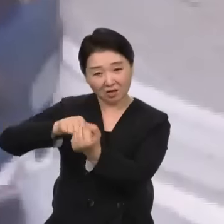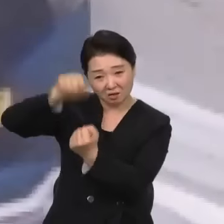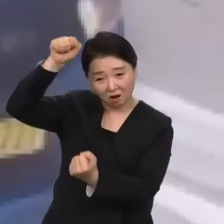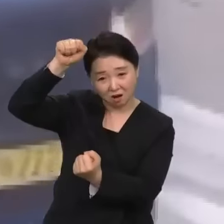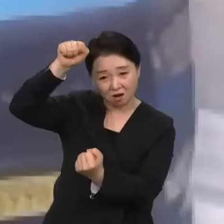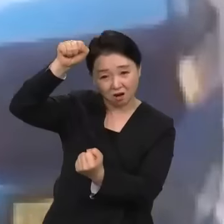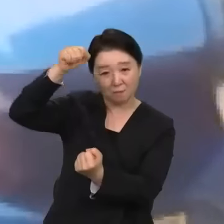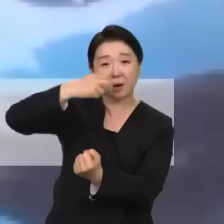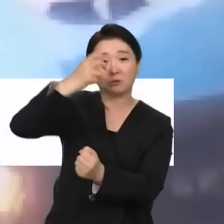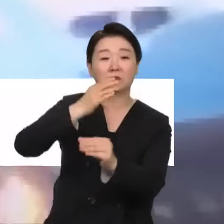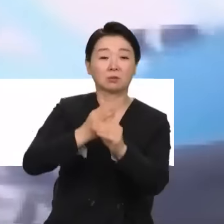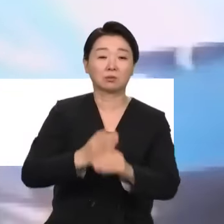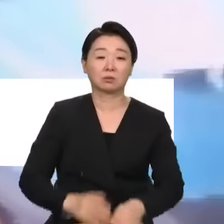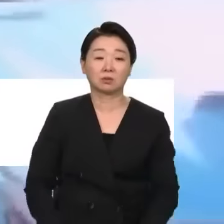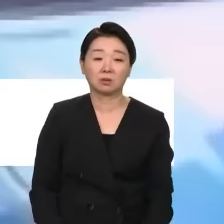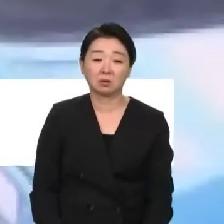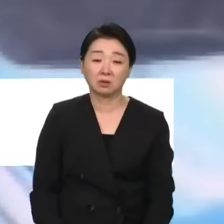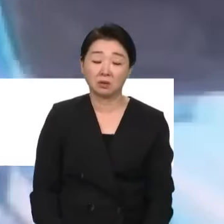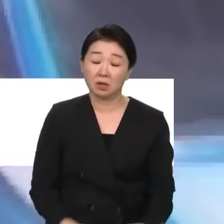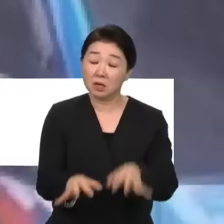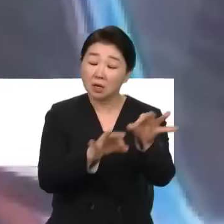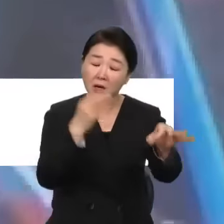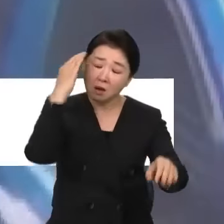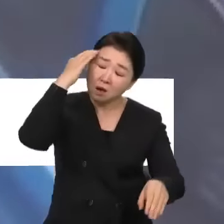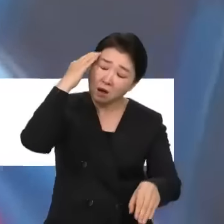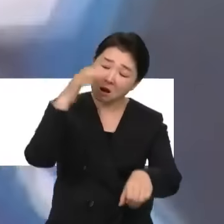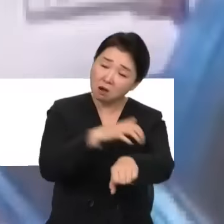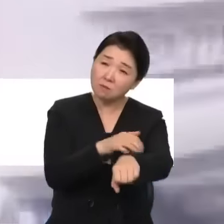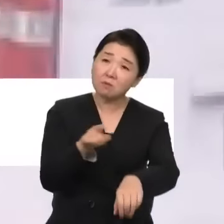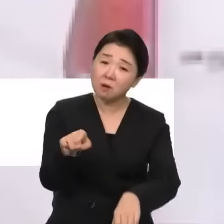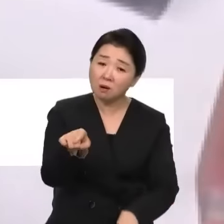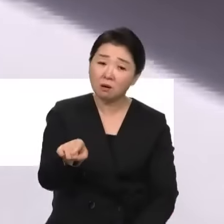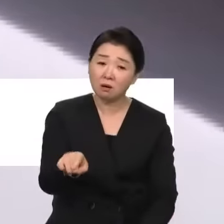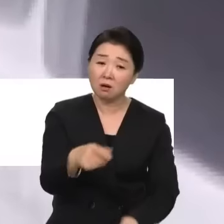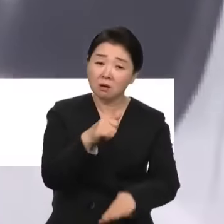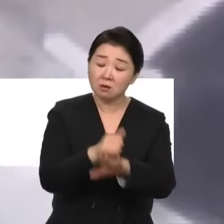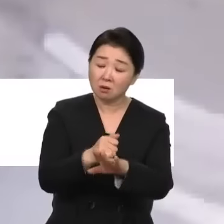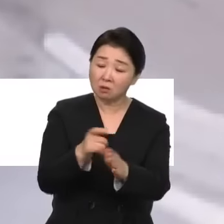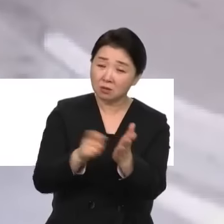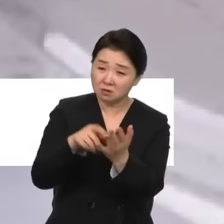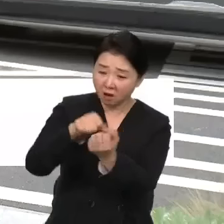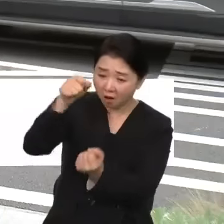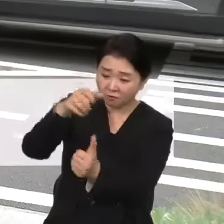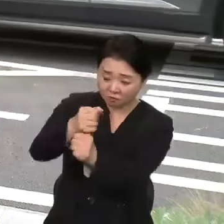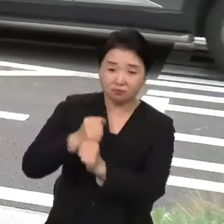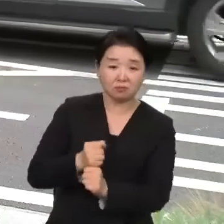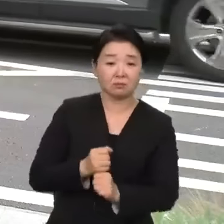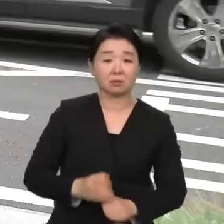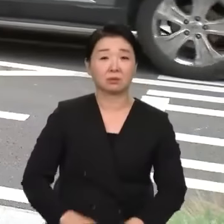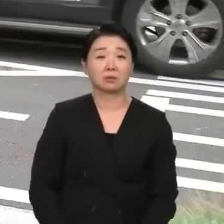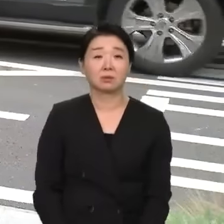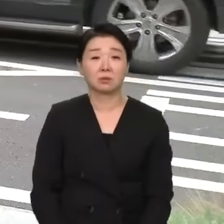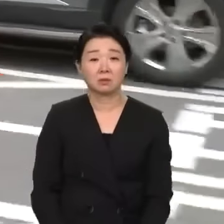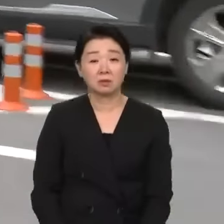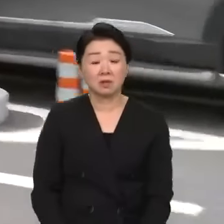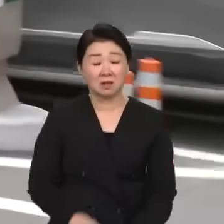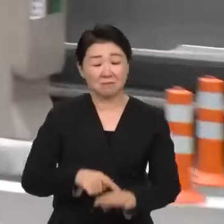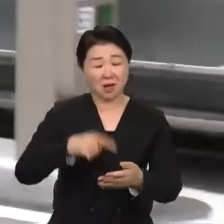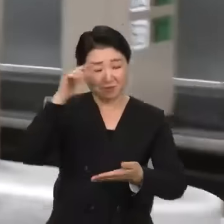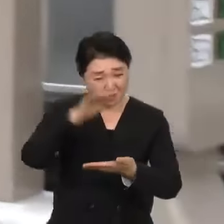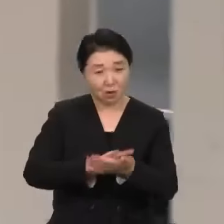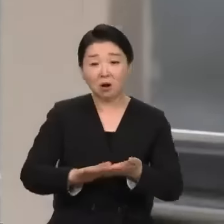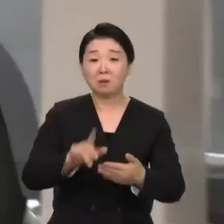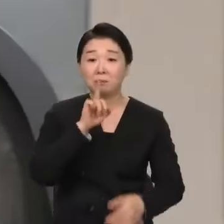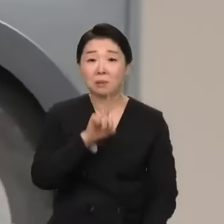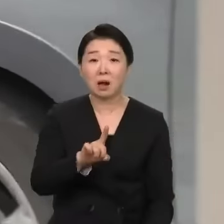압수했습니다. 그 옆에 상가가 있으면 통행에 불편을 주잖아요. 그렇기 때문에 긴급 압수를 하는 사안인데. 속 시원하다는 반응이